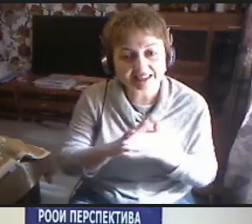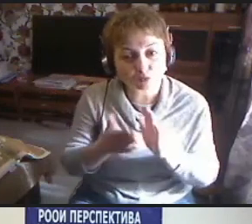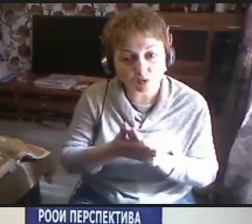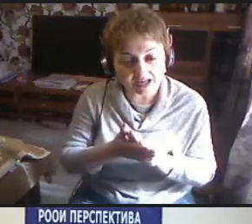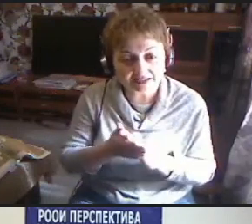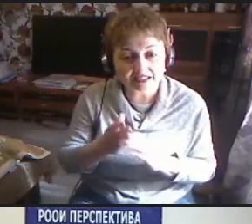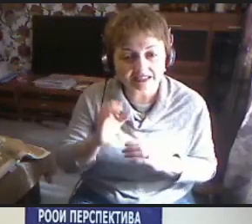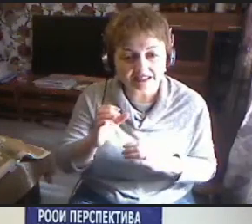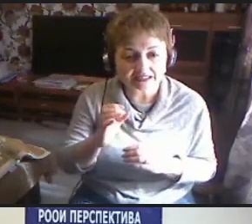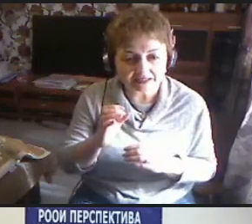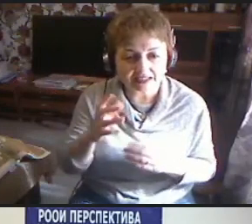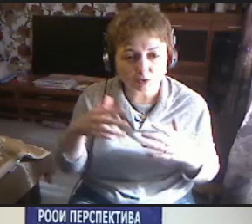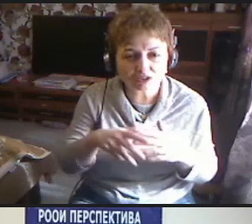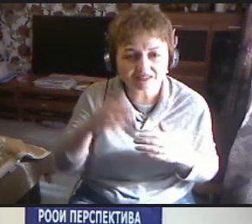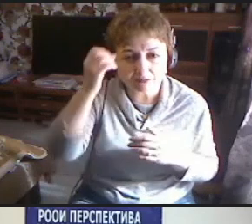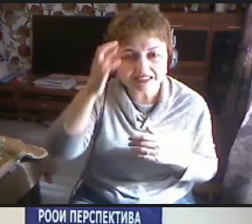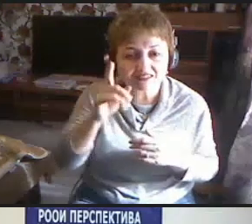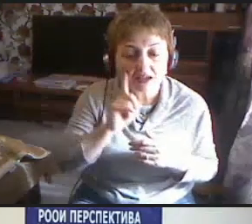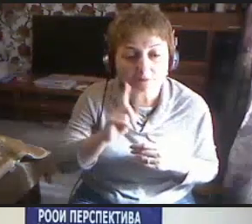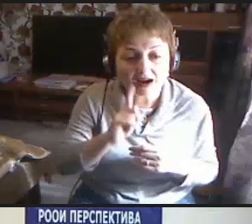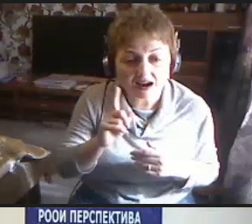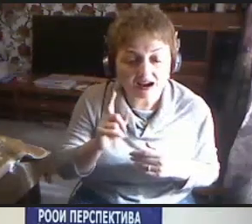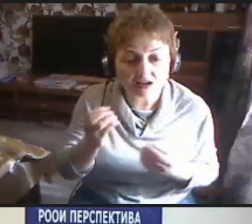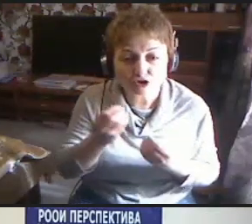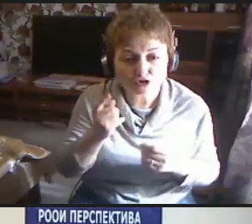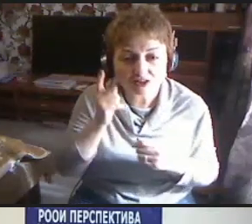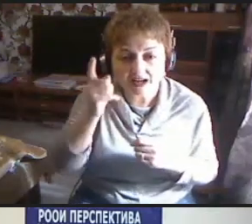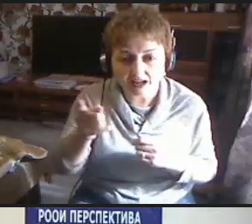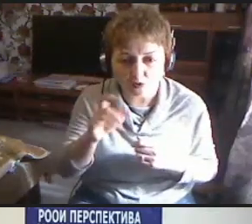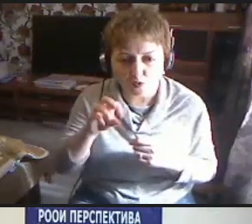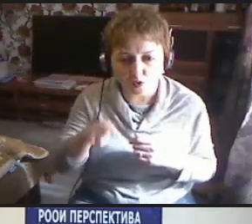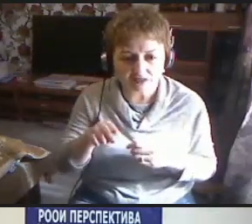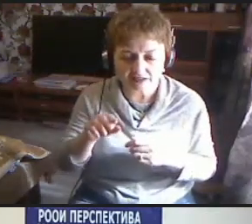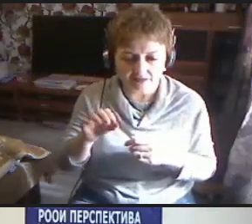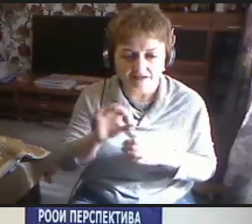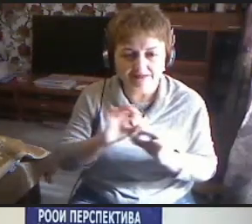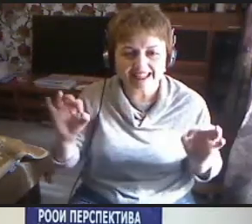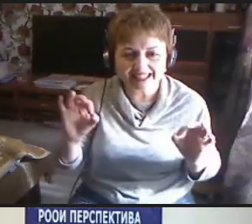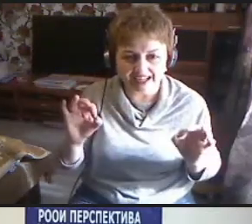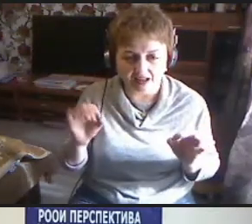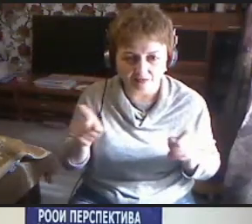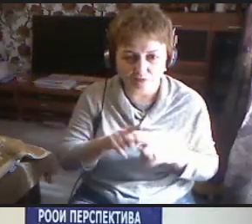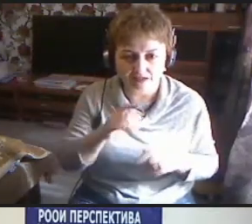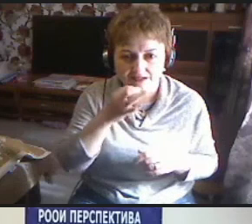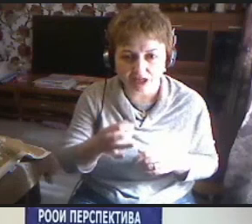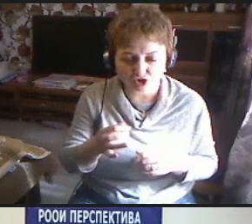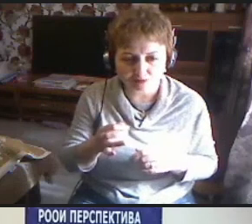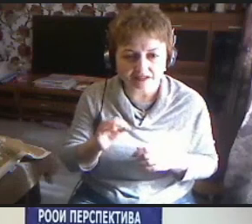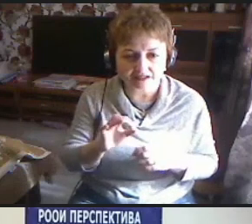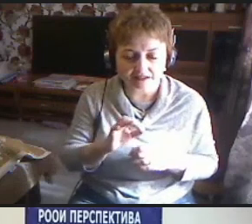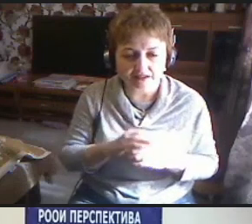ситуация с инклюзивным образованием у нас еще, так сказать, далеко от идеала, скажем так.